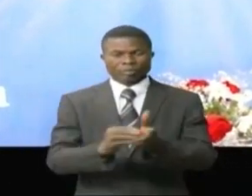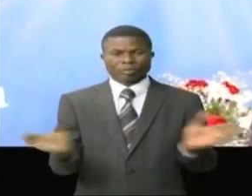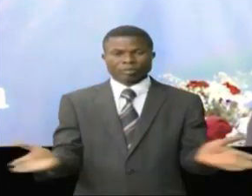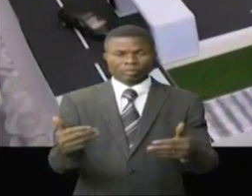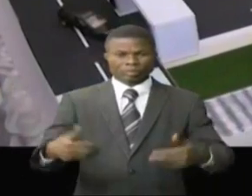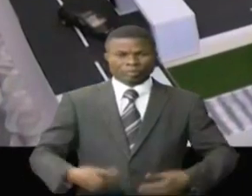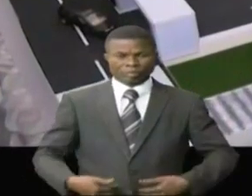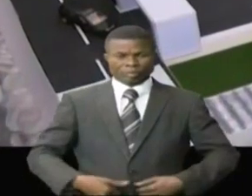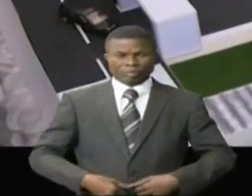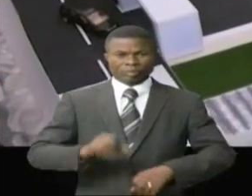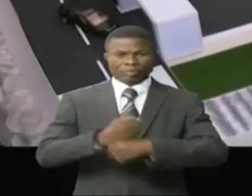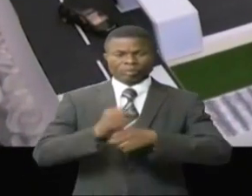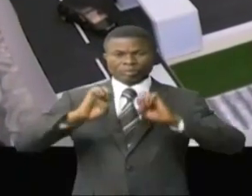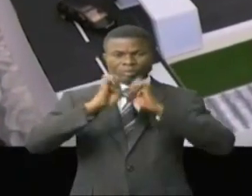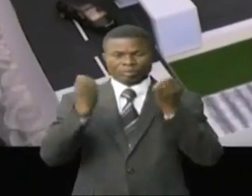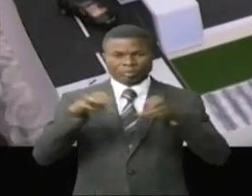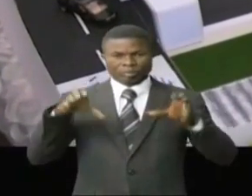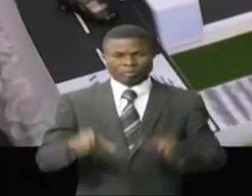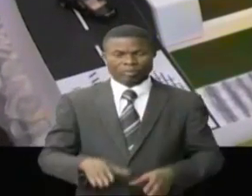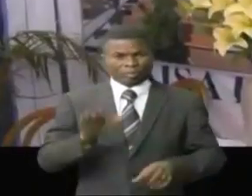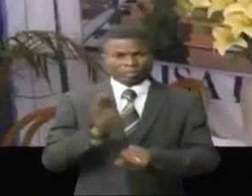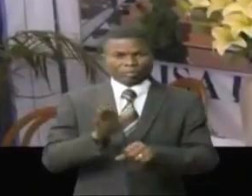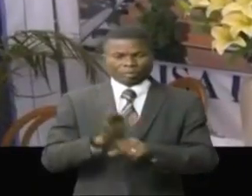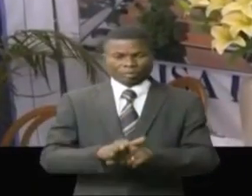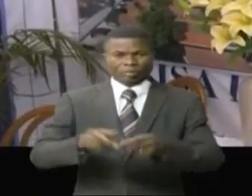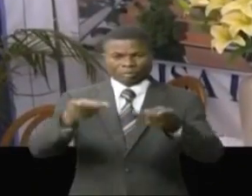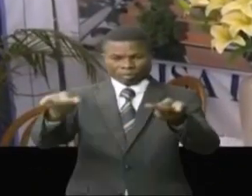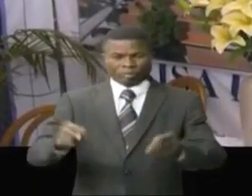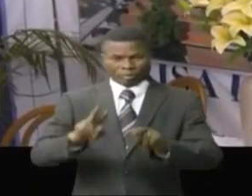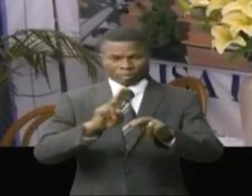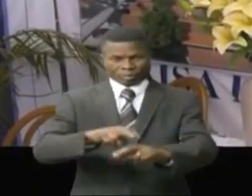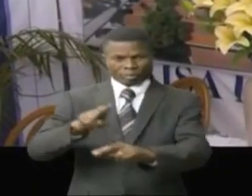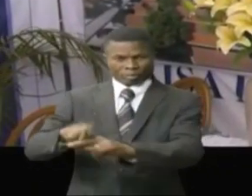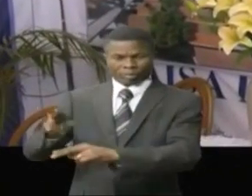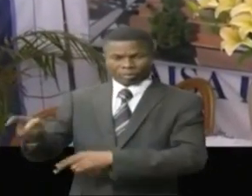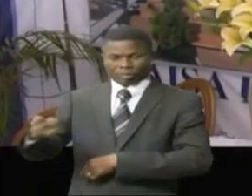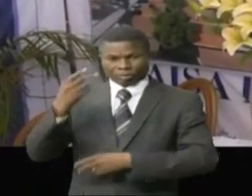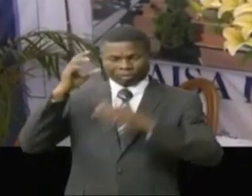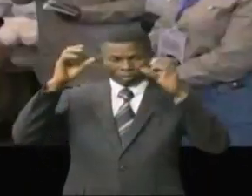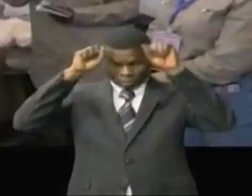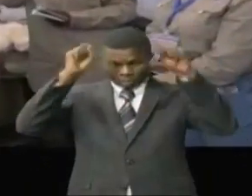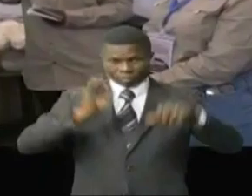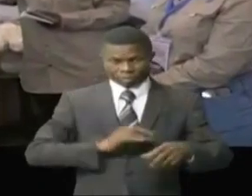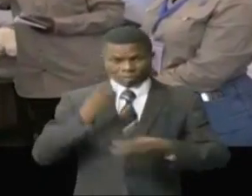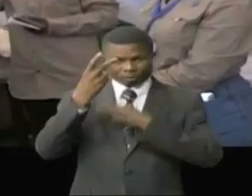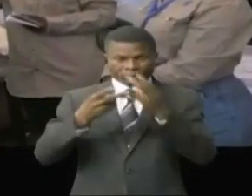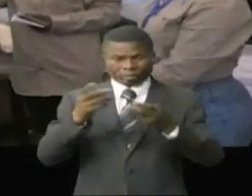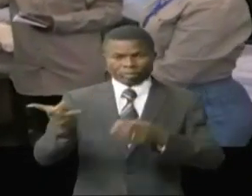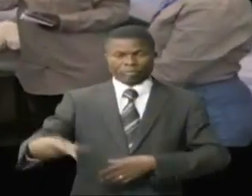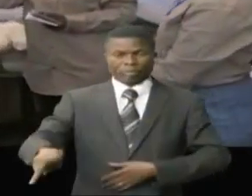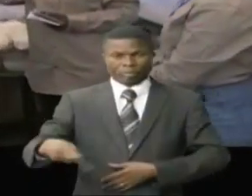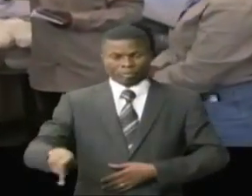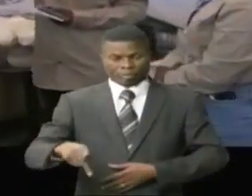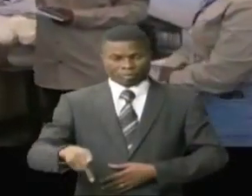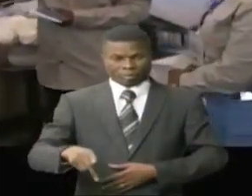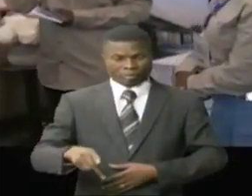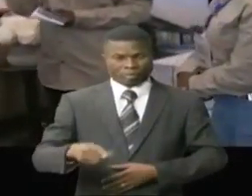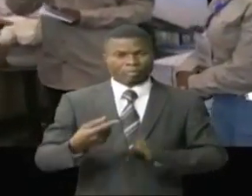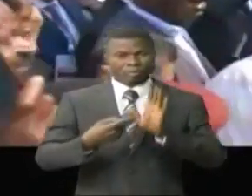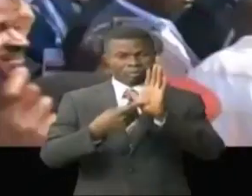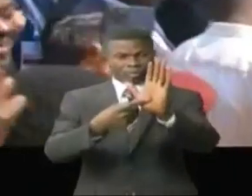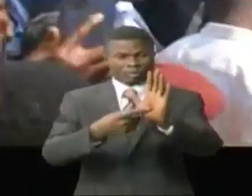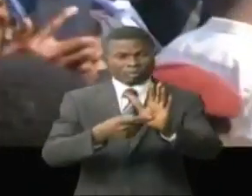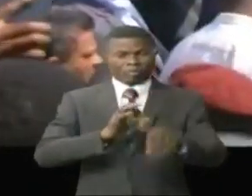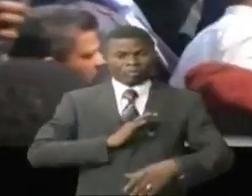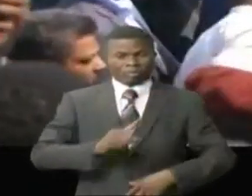jeunes entrepreneurs congolais dans leurs différents stands. Le chef de l'État a visité le stand de la province où on lui a